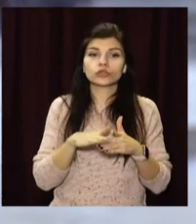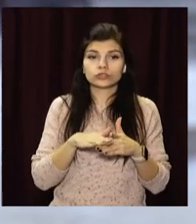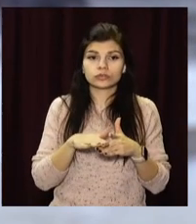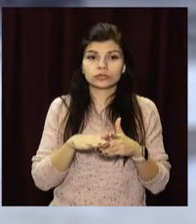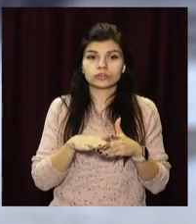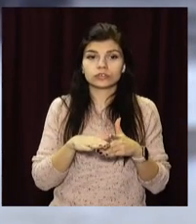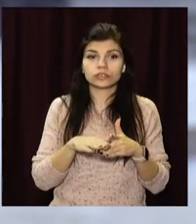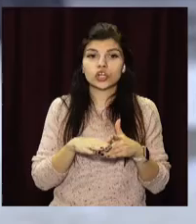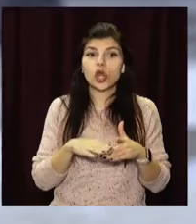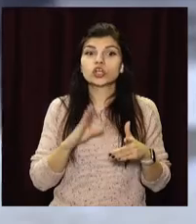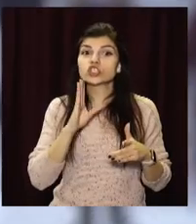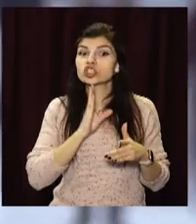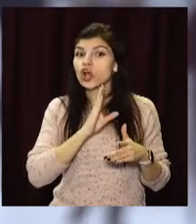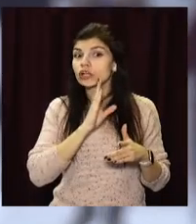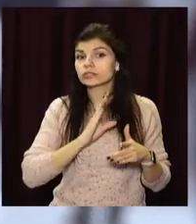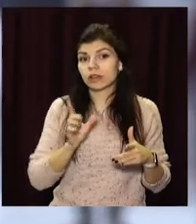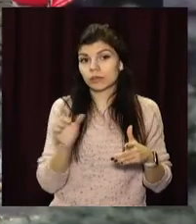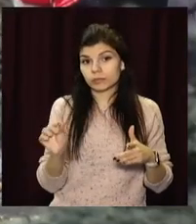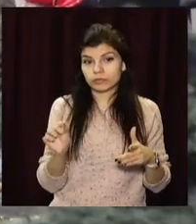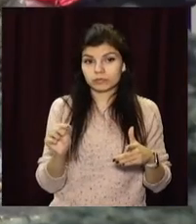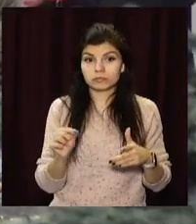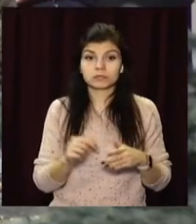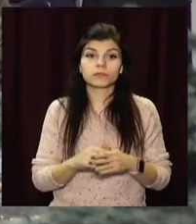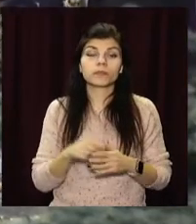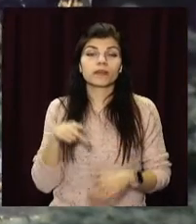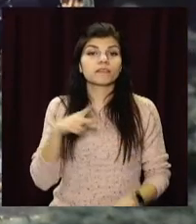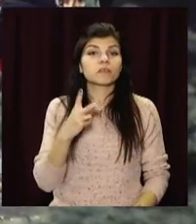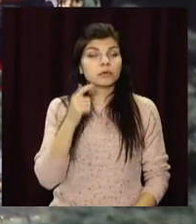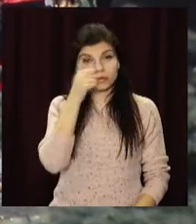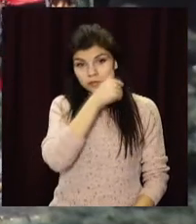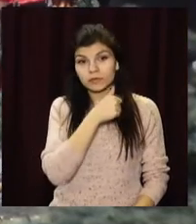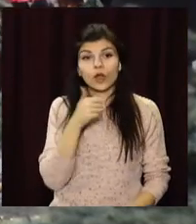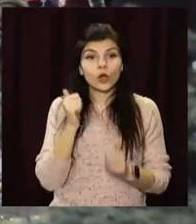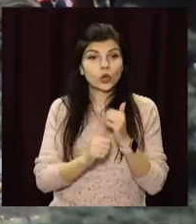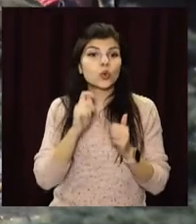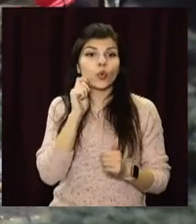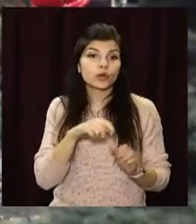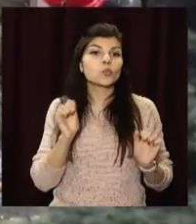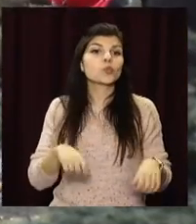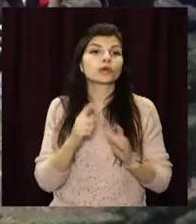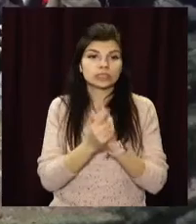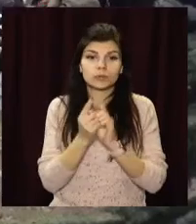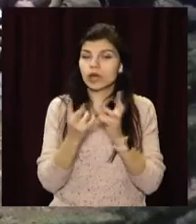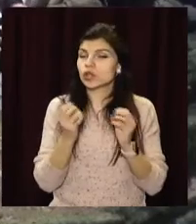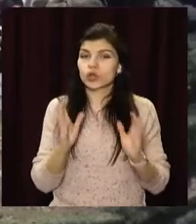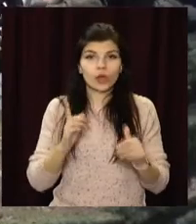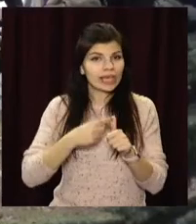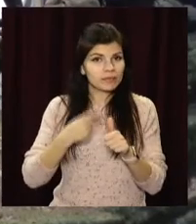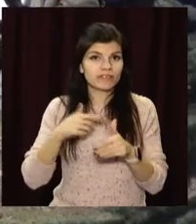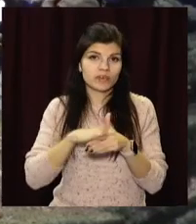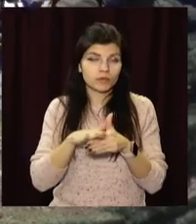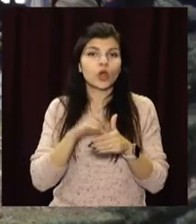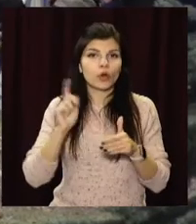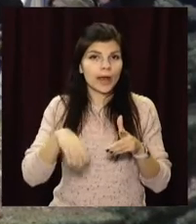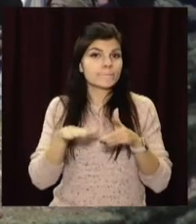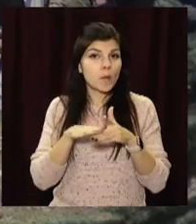отчество женським полом – Ядвігович. З 2021 року кожен українець може змінити не лише ім'я та прізвище, а